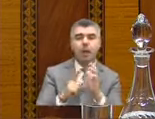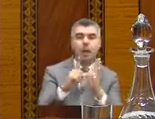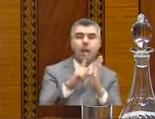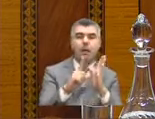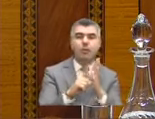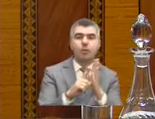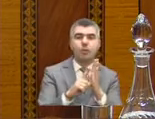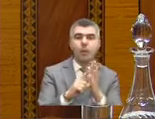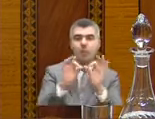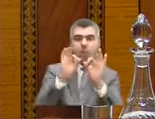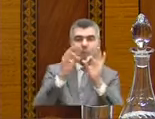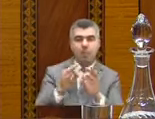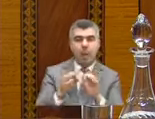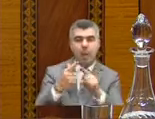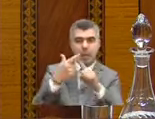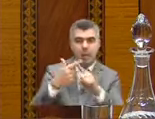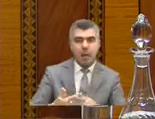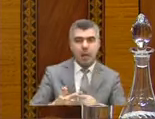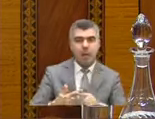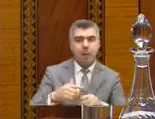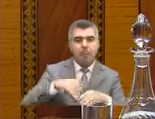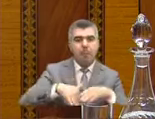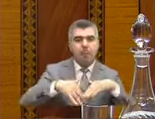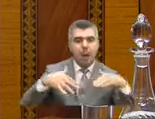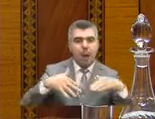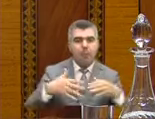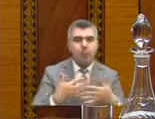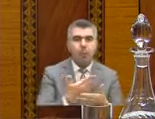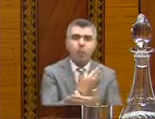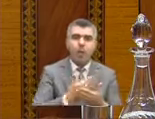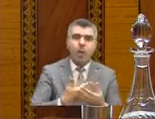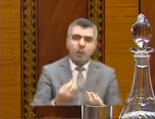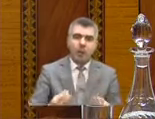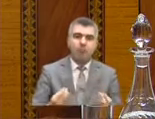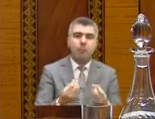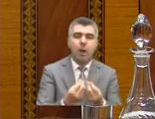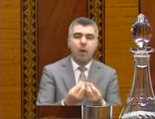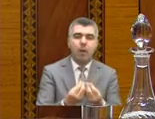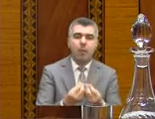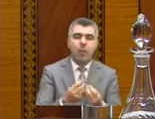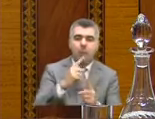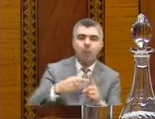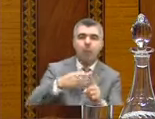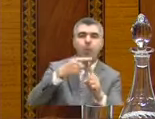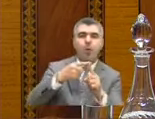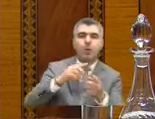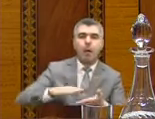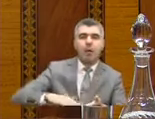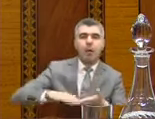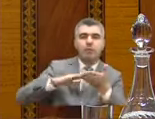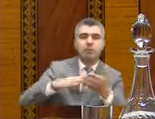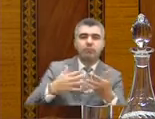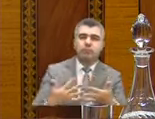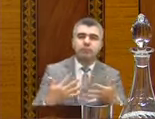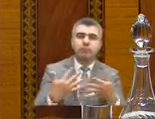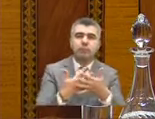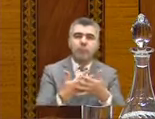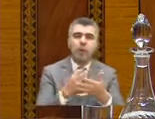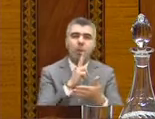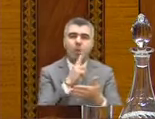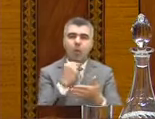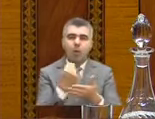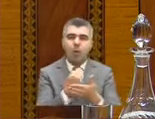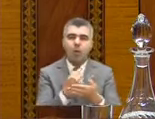طرف مجلسيكم الموقرين فرصة للارتقاء بالعمل المشترك بين المؤسستين